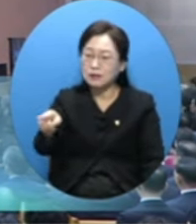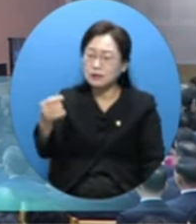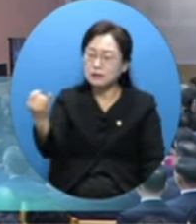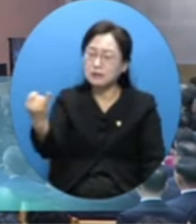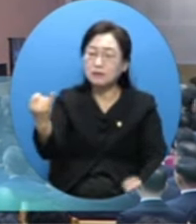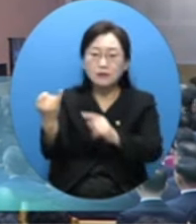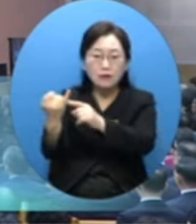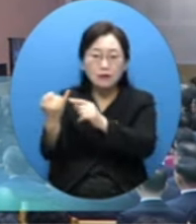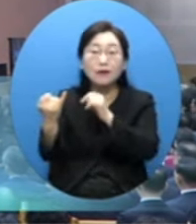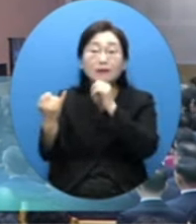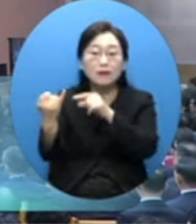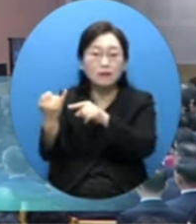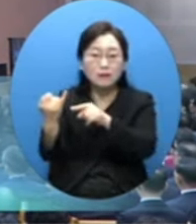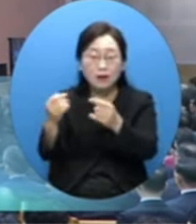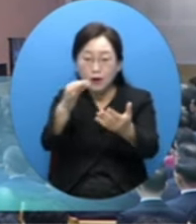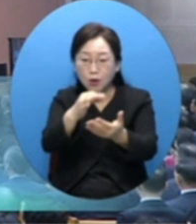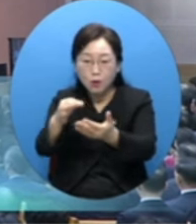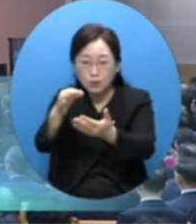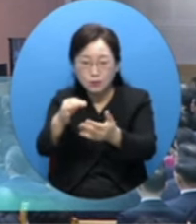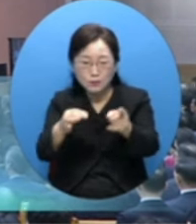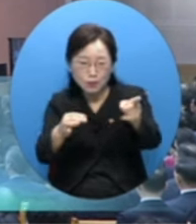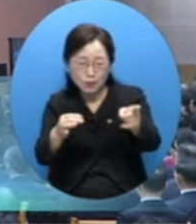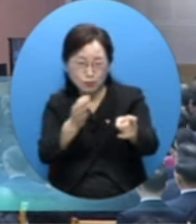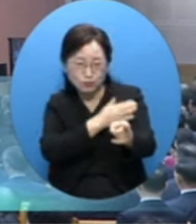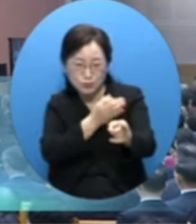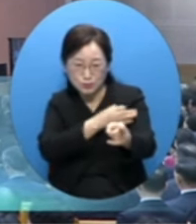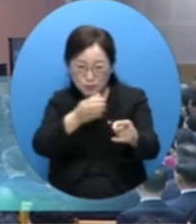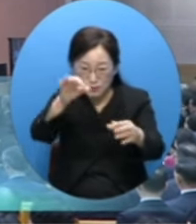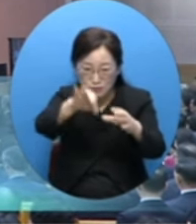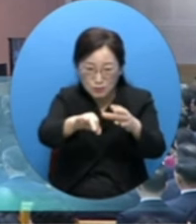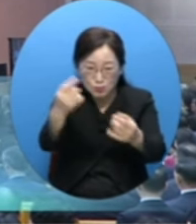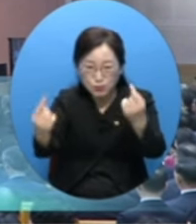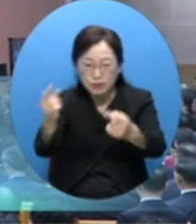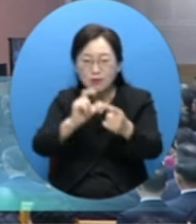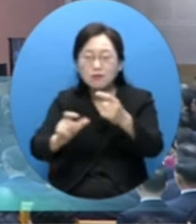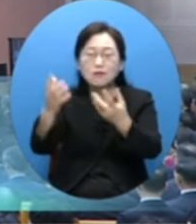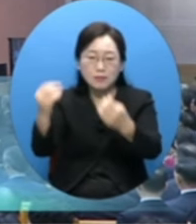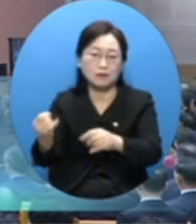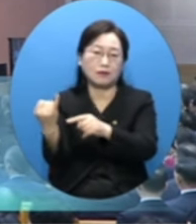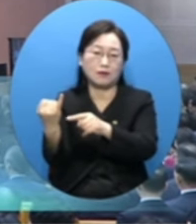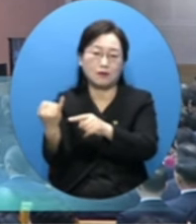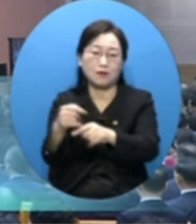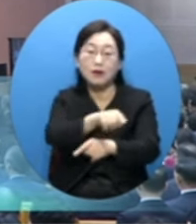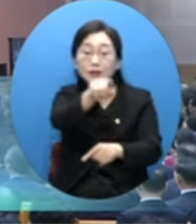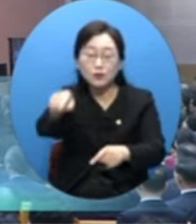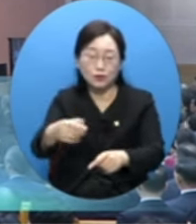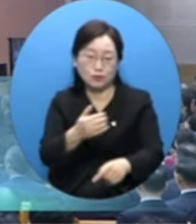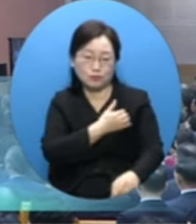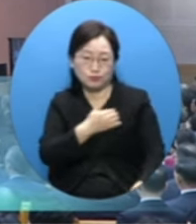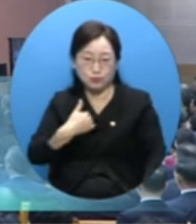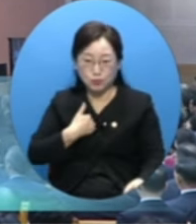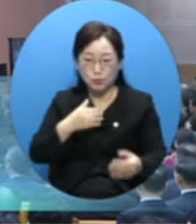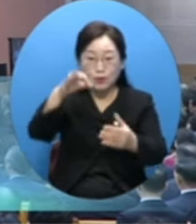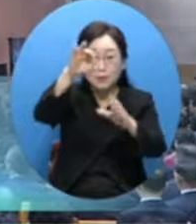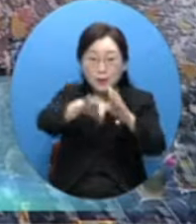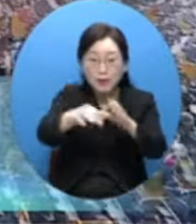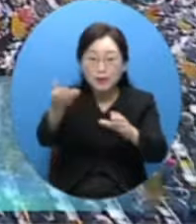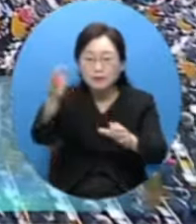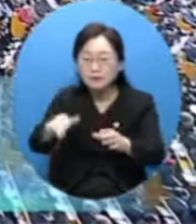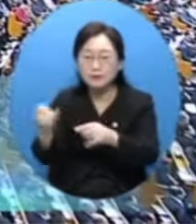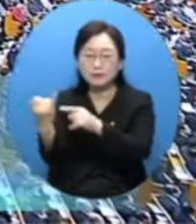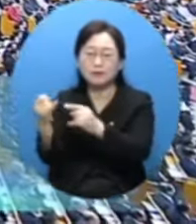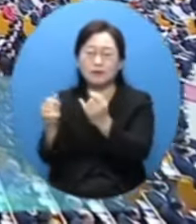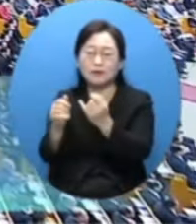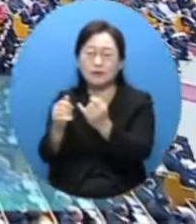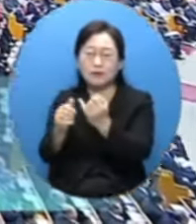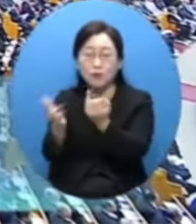과부는 헌금함에 넣는 모든 사람보다 많이 넣었도다. 그들은 다 풍족한 중에서 넣었거니와 이 과부는 그 가난한